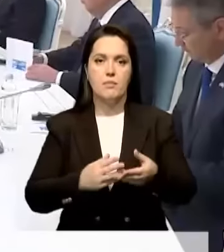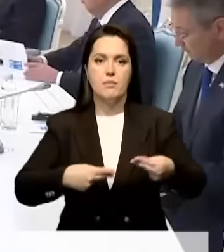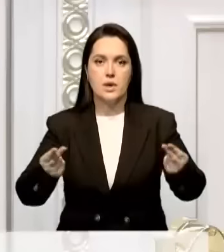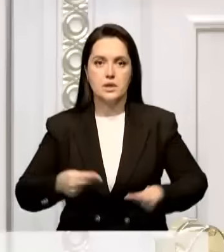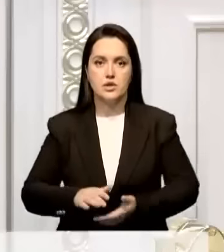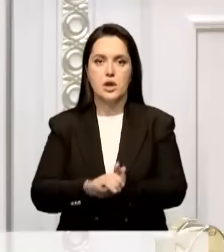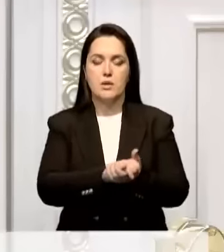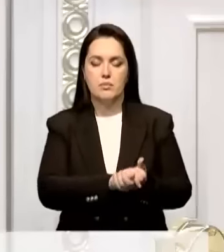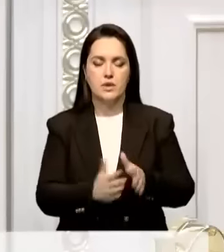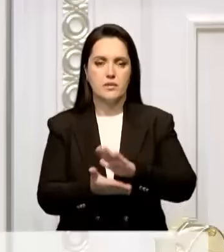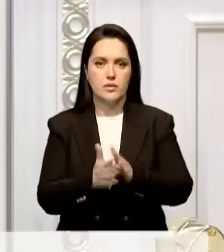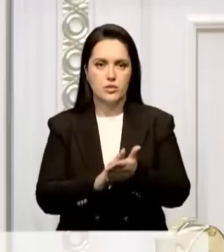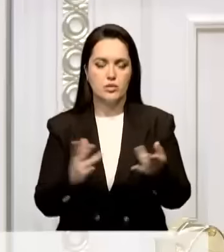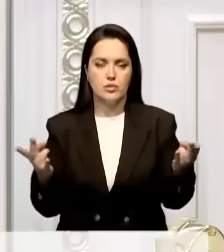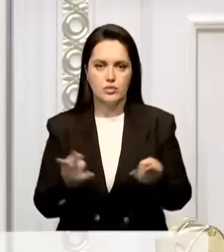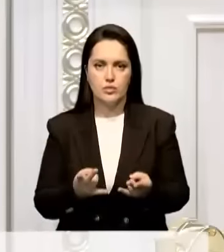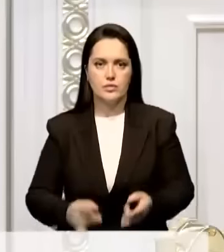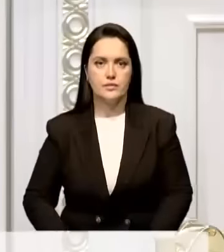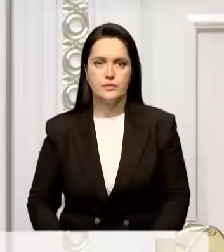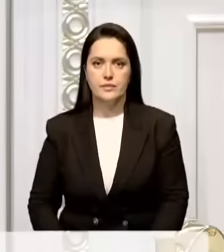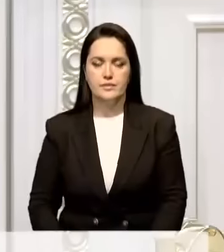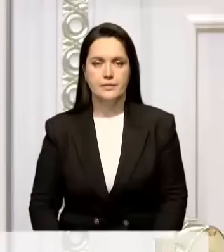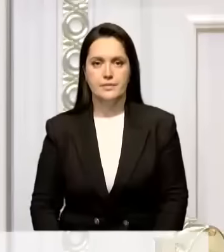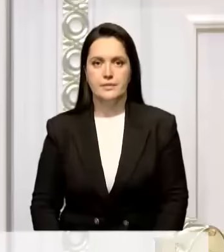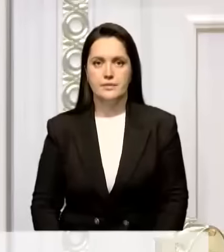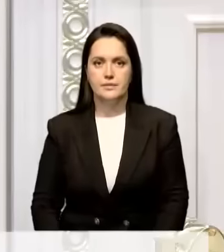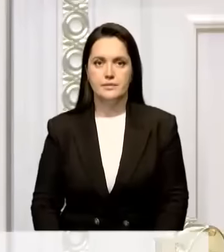Арменией по заключению мирного договора.